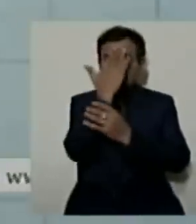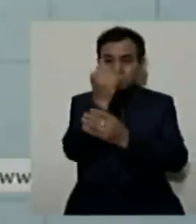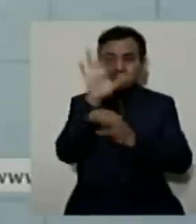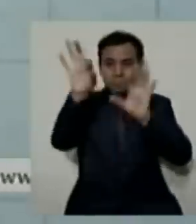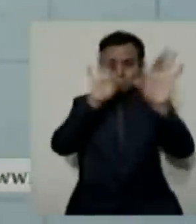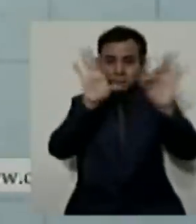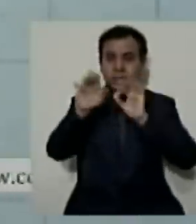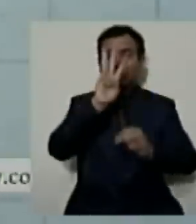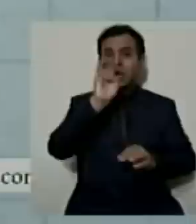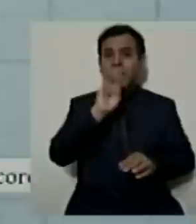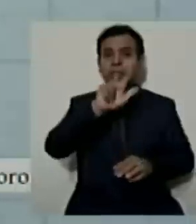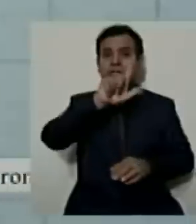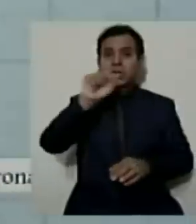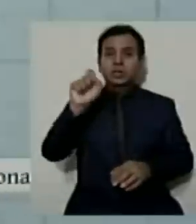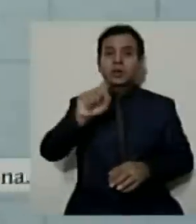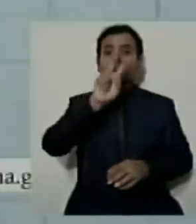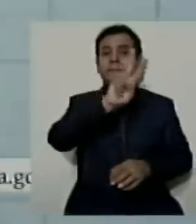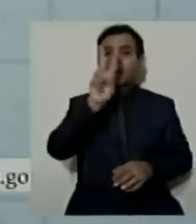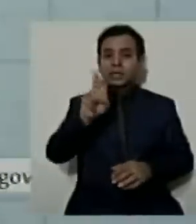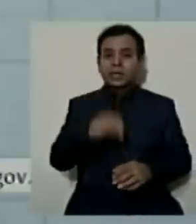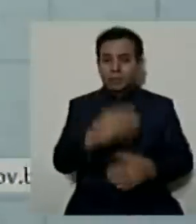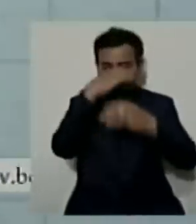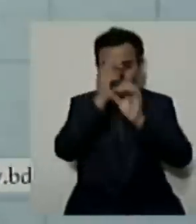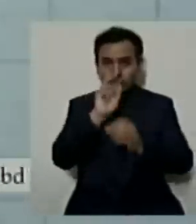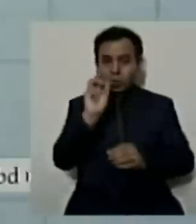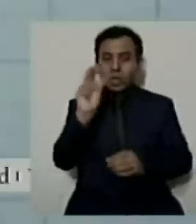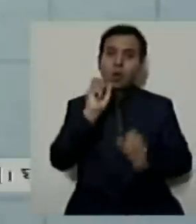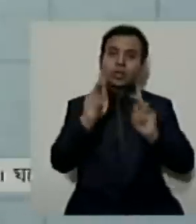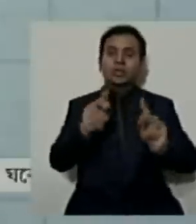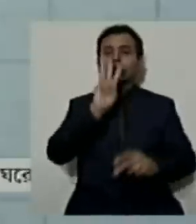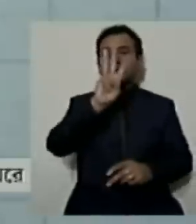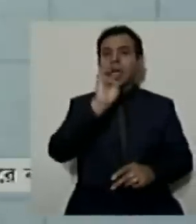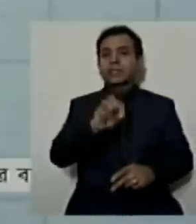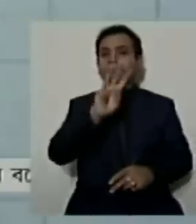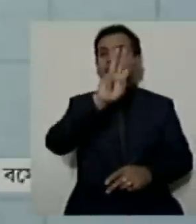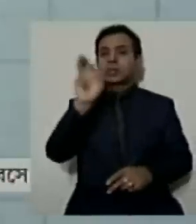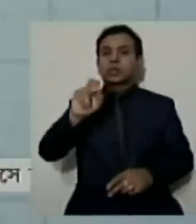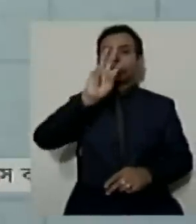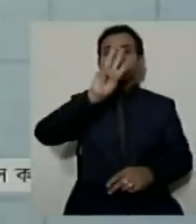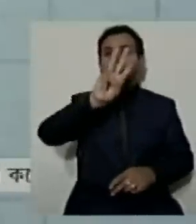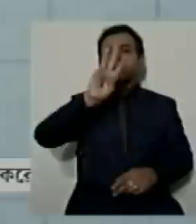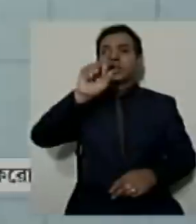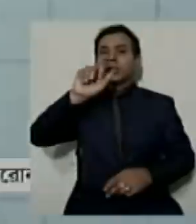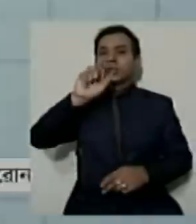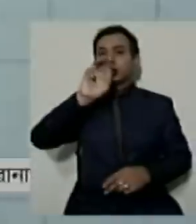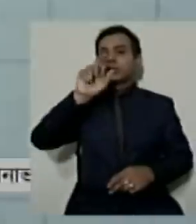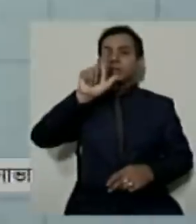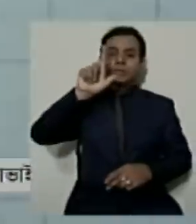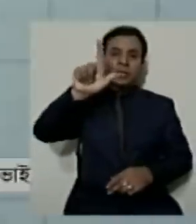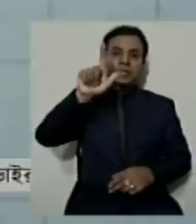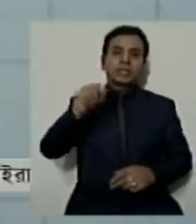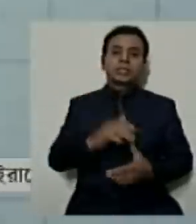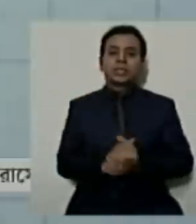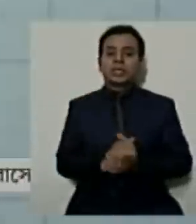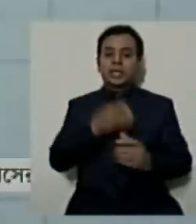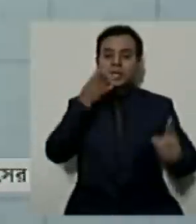3,337টি। এই পরীক্ষাকৃত নমুনার মধ্যে শনাক্ত হয়েছে 309 জন।